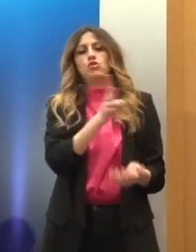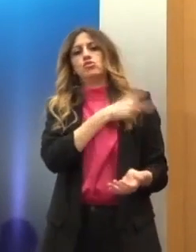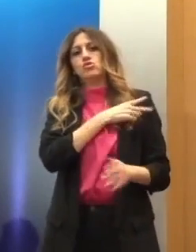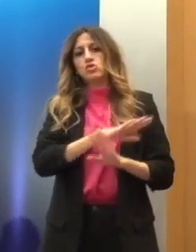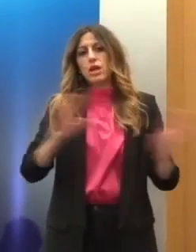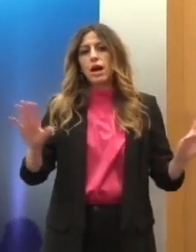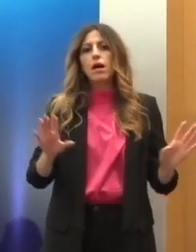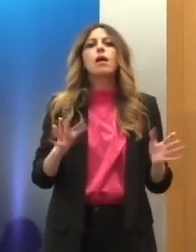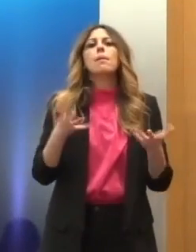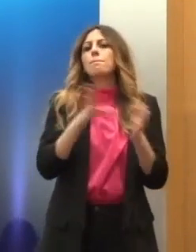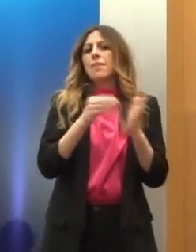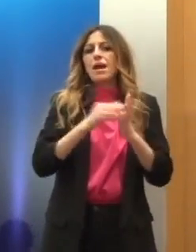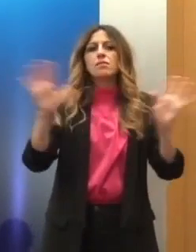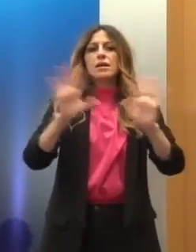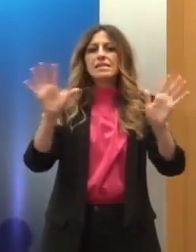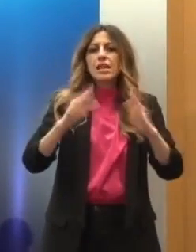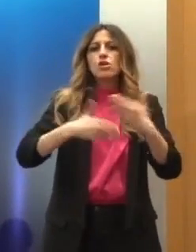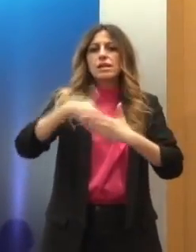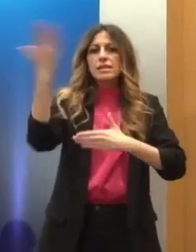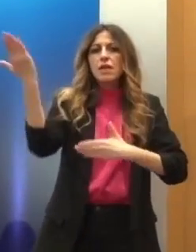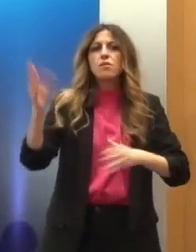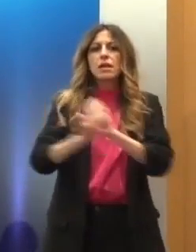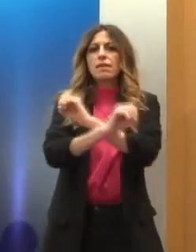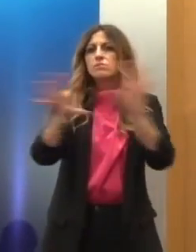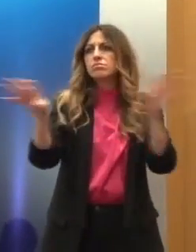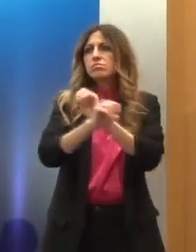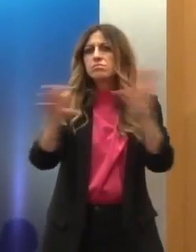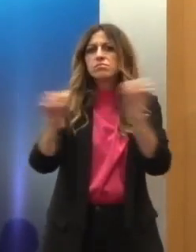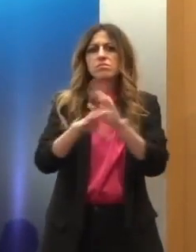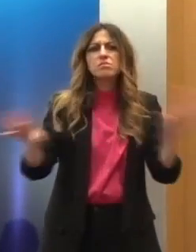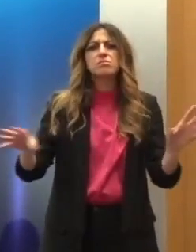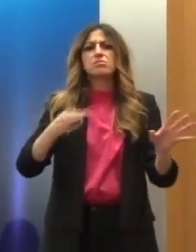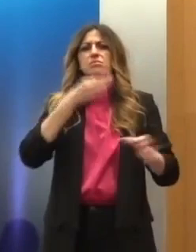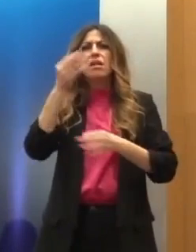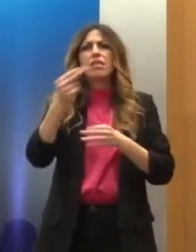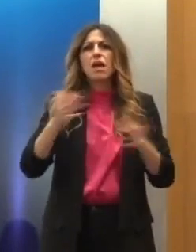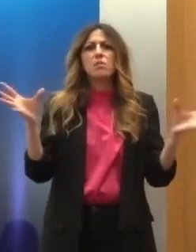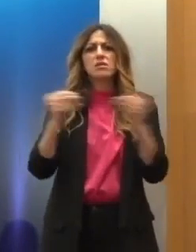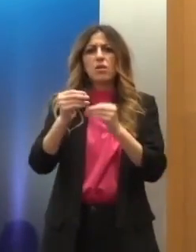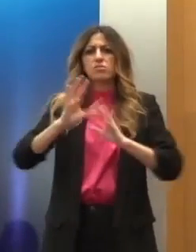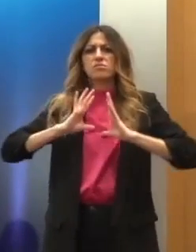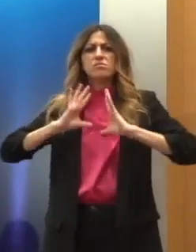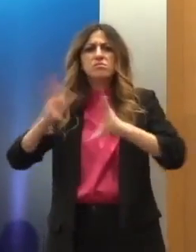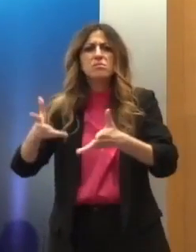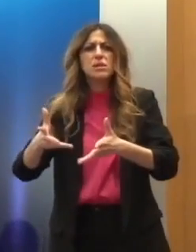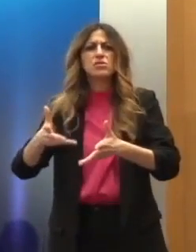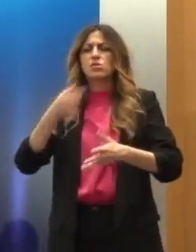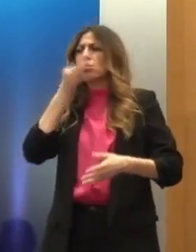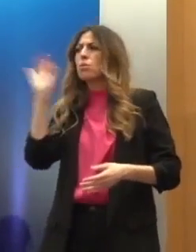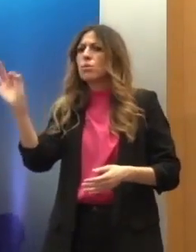δεν προβάλλουν ρατσιστικές, ξενοφοβικές και μυσαλλόδοξες δηλώσεις και να επιβάλλει στις περιπτώσεις αυτές τις ανάλογες